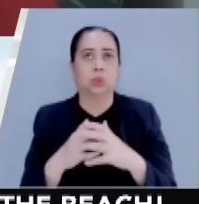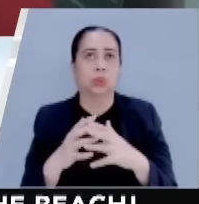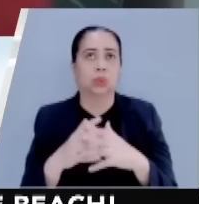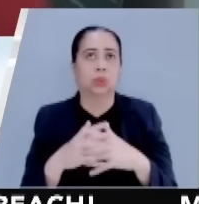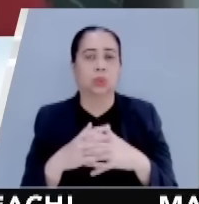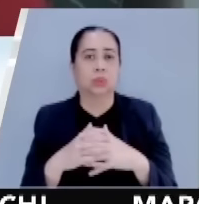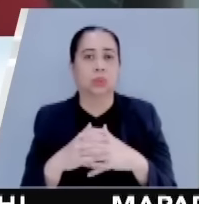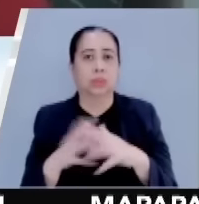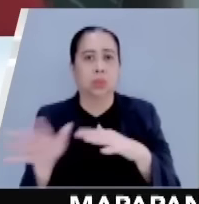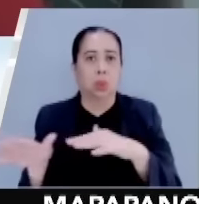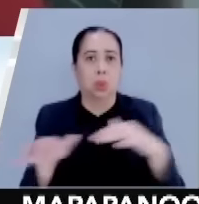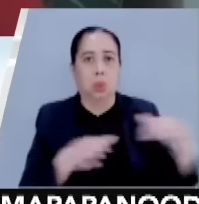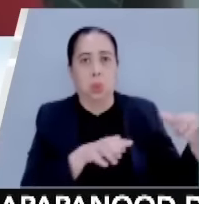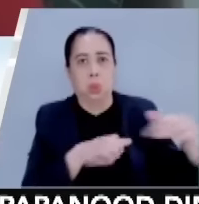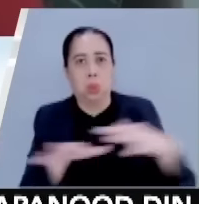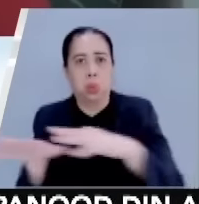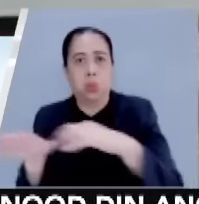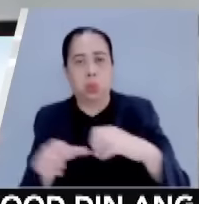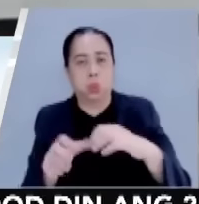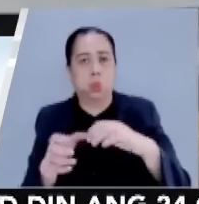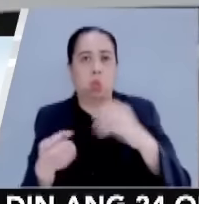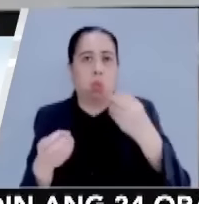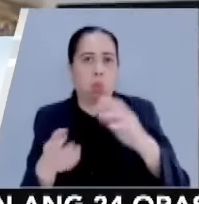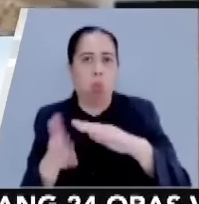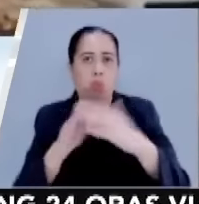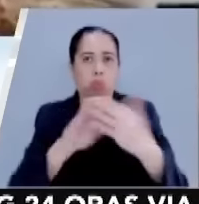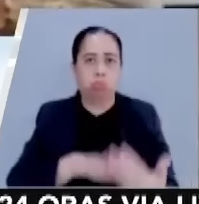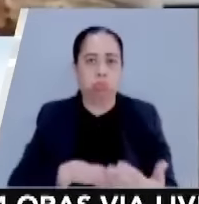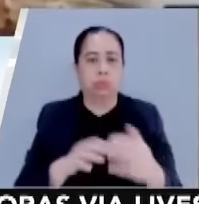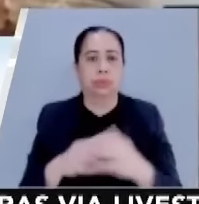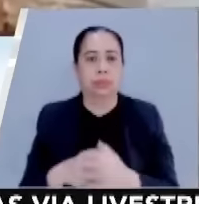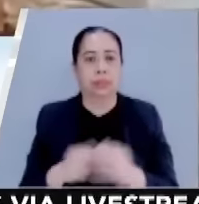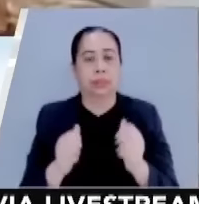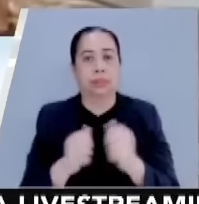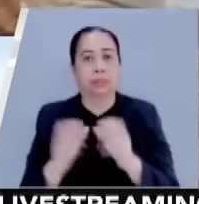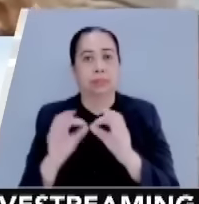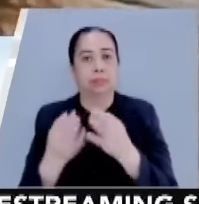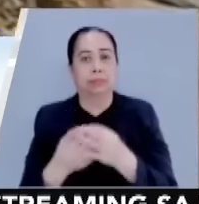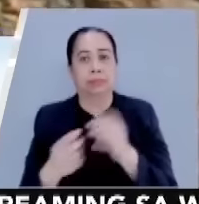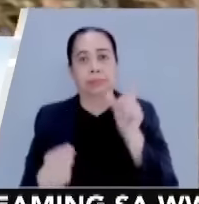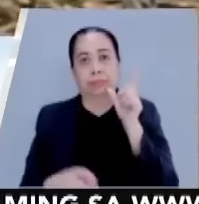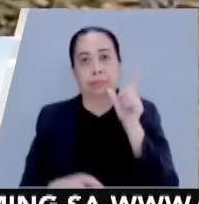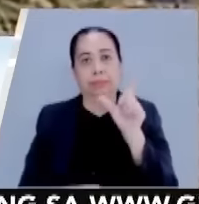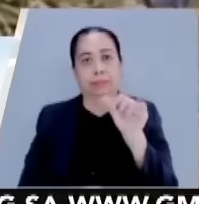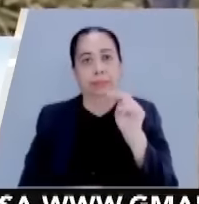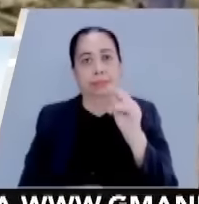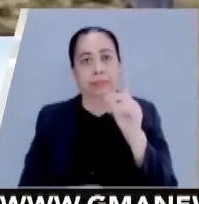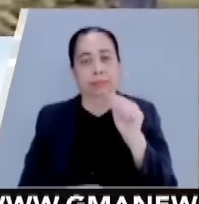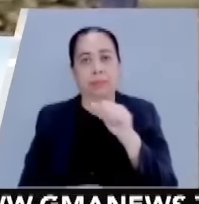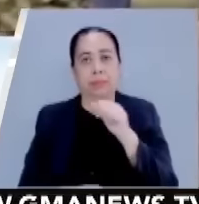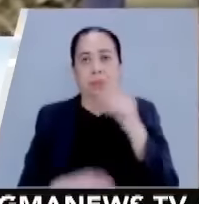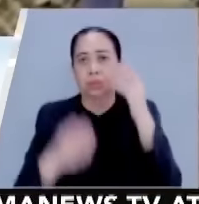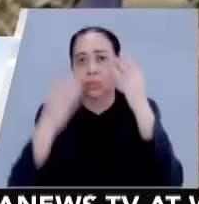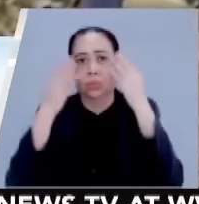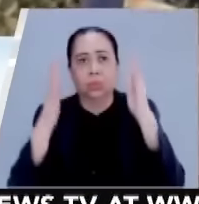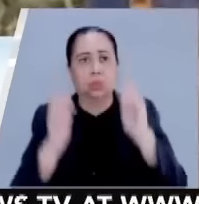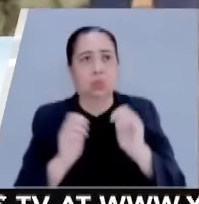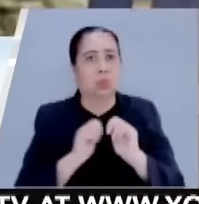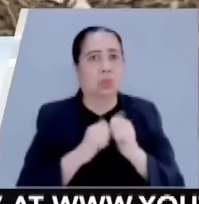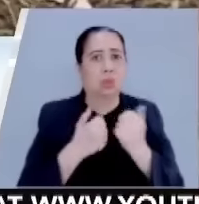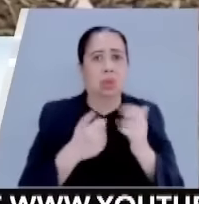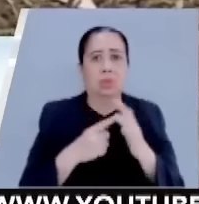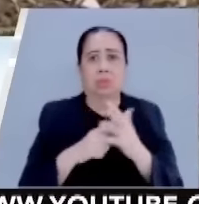natangay at natumba yung bahay nila. Isa na riyan ang pamilya ni Linda. Hindi raw nila alam paano na magsisimula